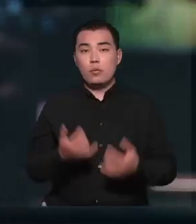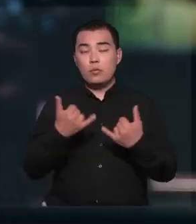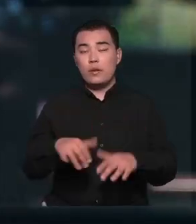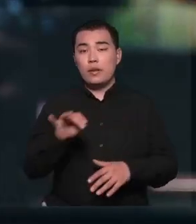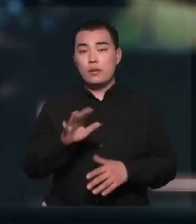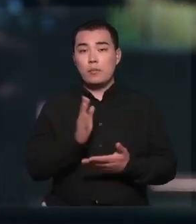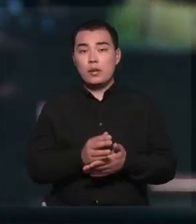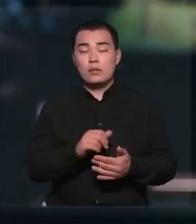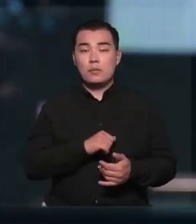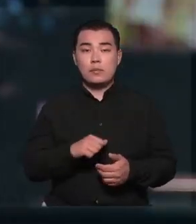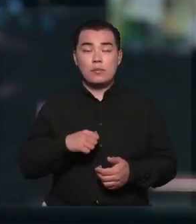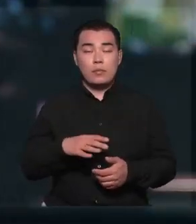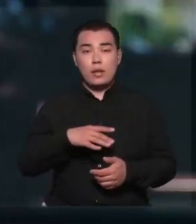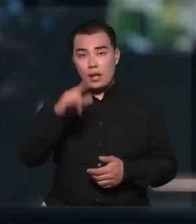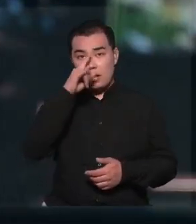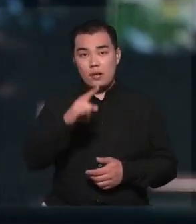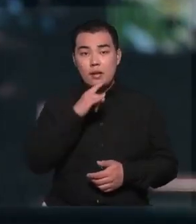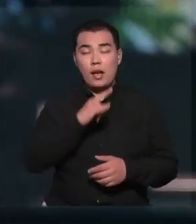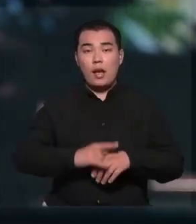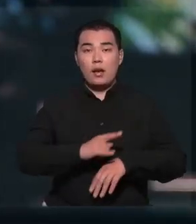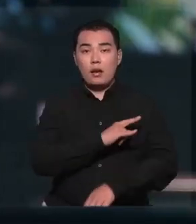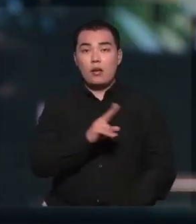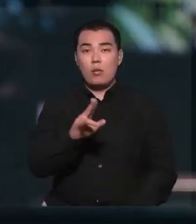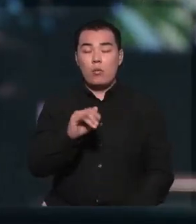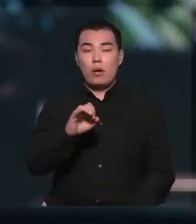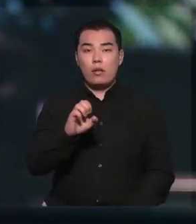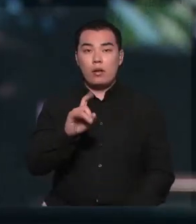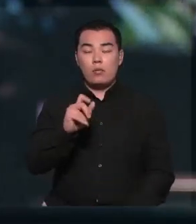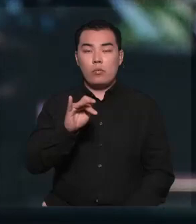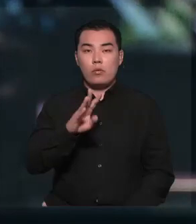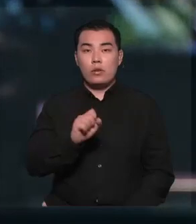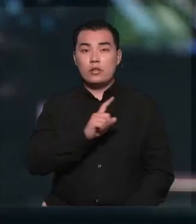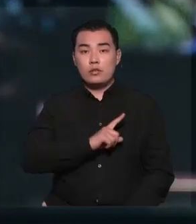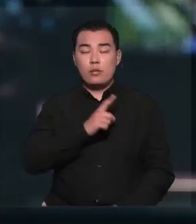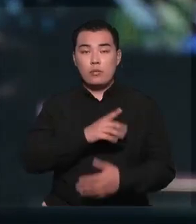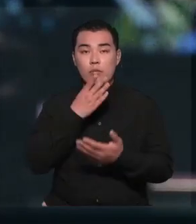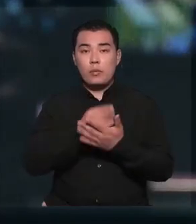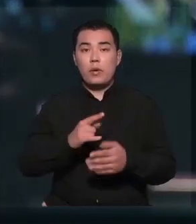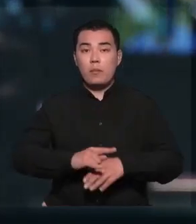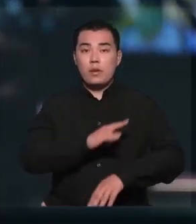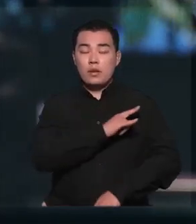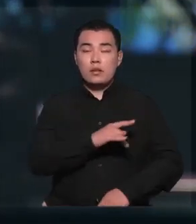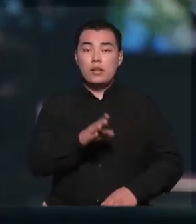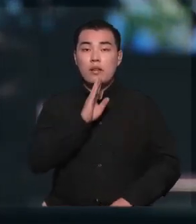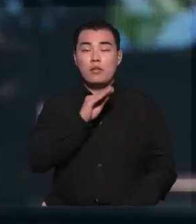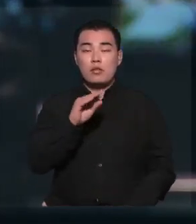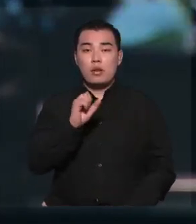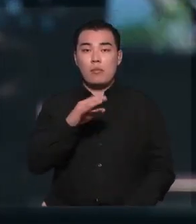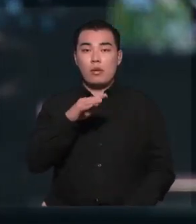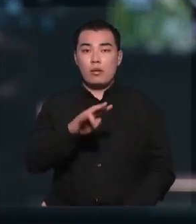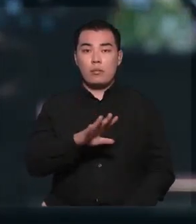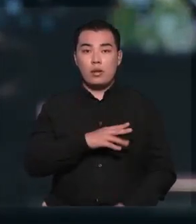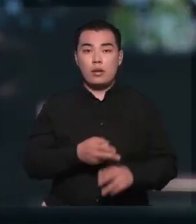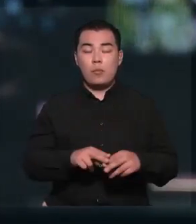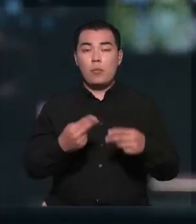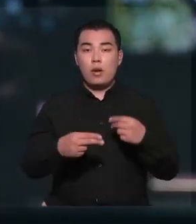Удивительная история произошла с казахстанкой в аэропорту Куала-Лумпура. Ожидая свой стыковочный рейс, девушка по имени Жасмин решила совершить